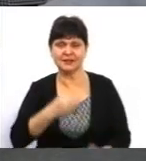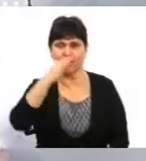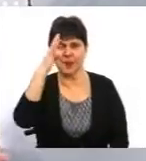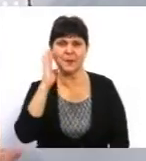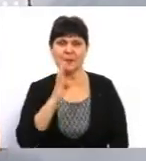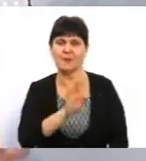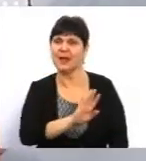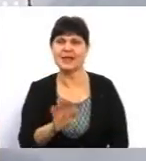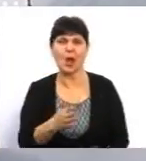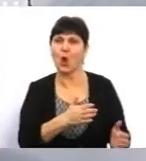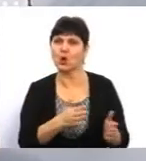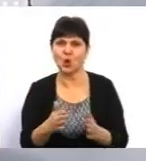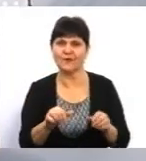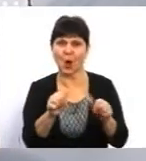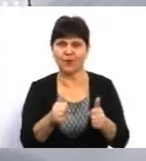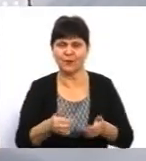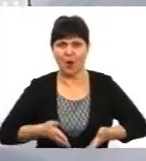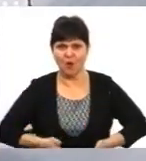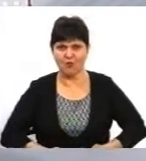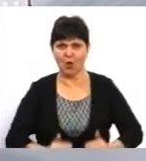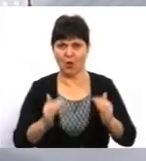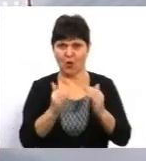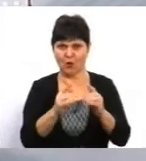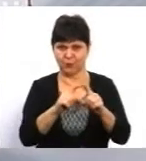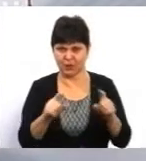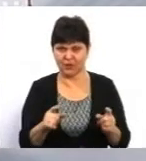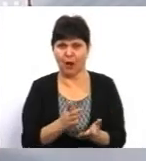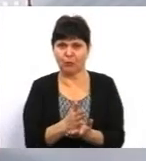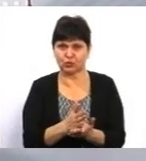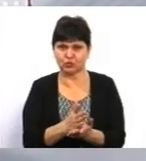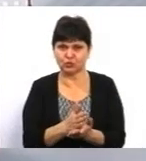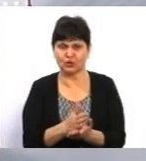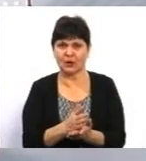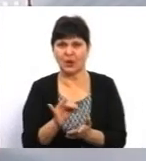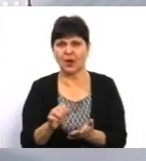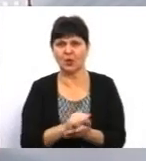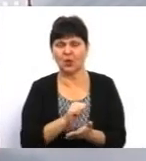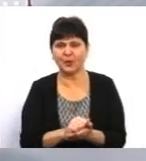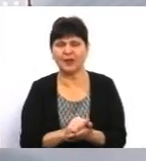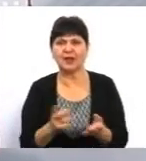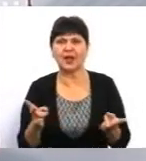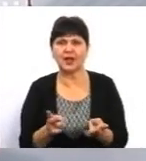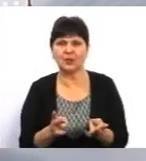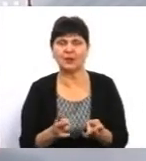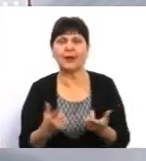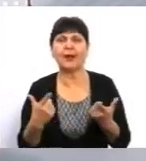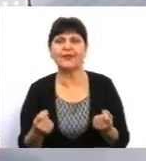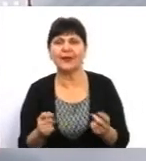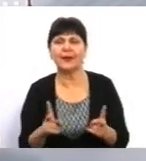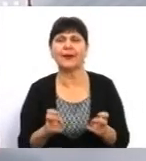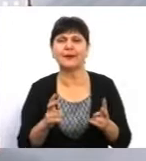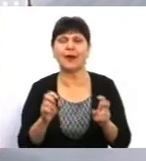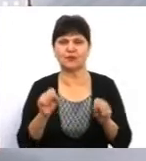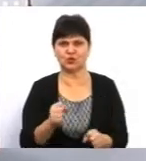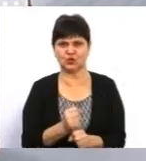готові оформити в пологовому будинку цю послугу і ось ці документи, які, власне, необхідні, де і як вони це можуть